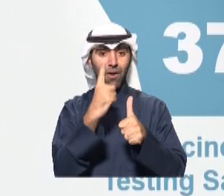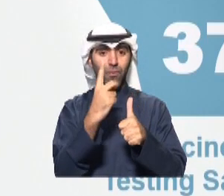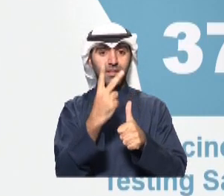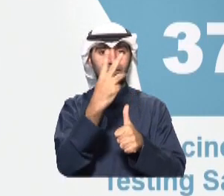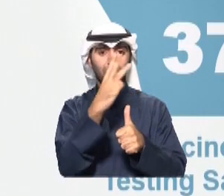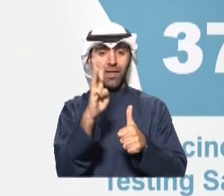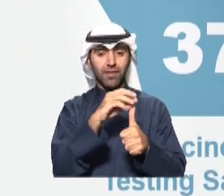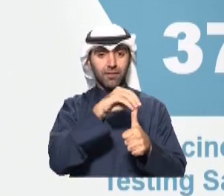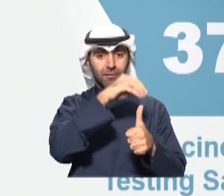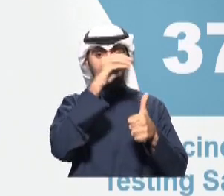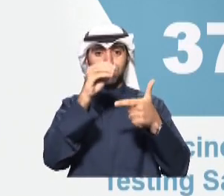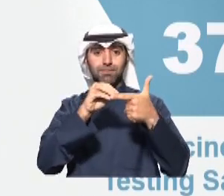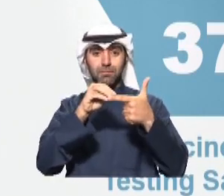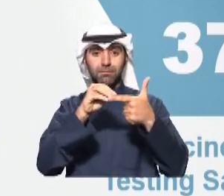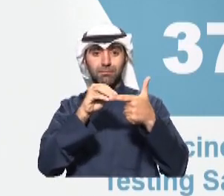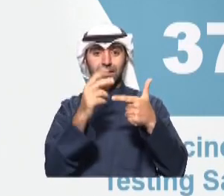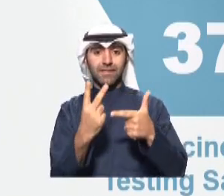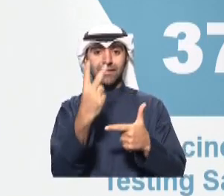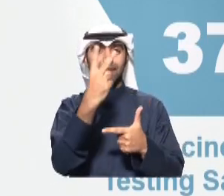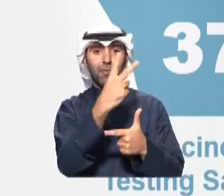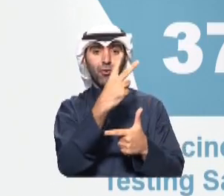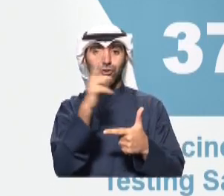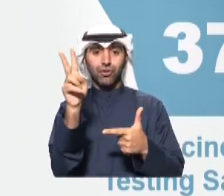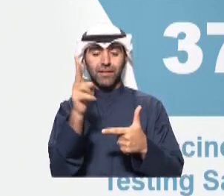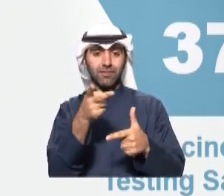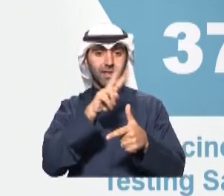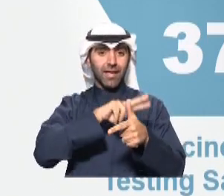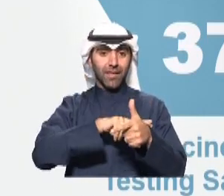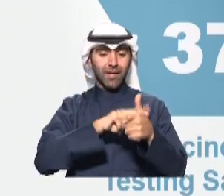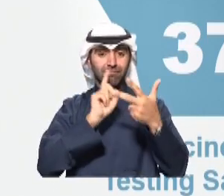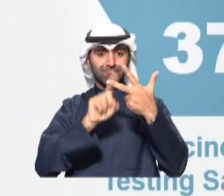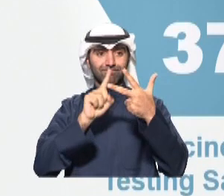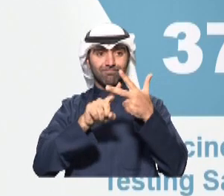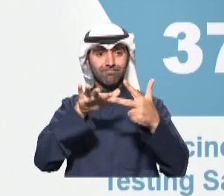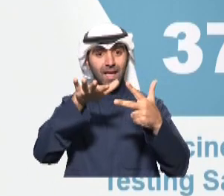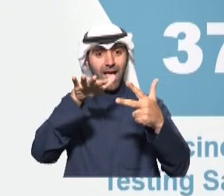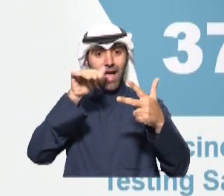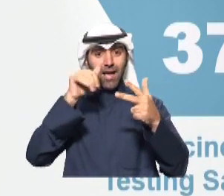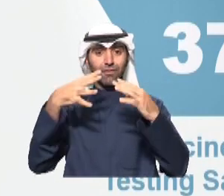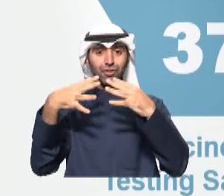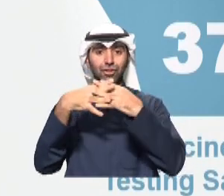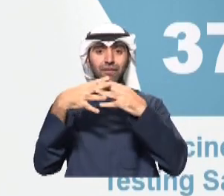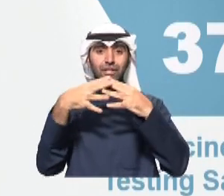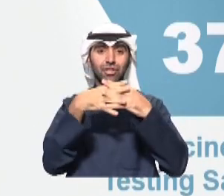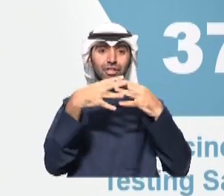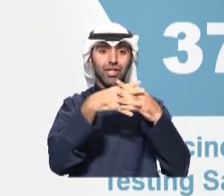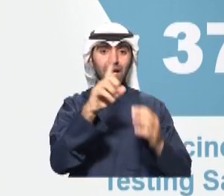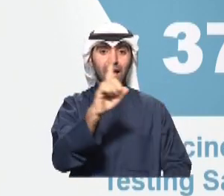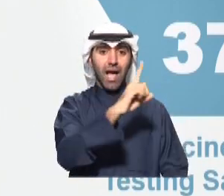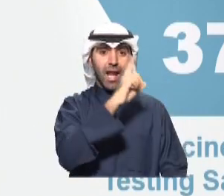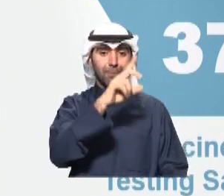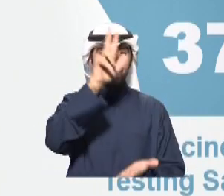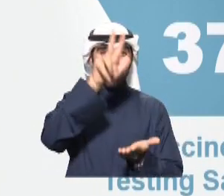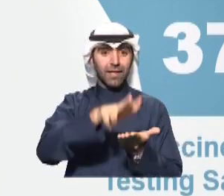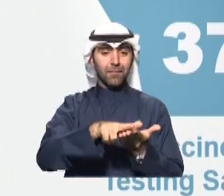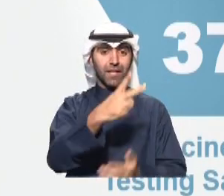الثانية. أما في المرحلة الثالثة ما قبل الاعتماد هناك حول العالم 20 جهة